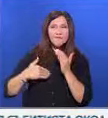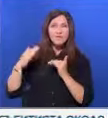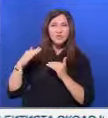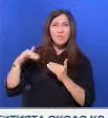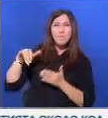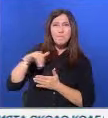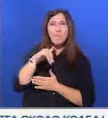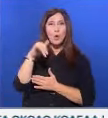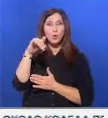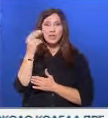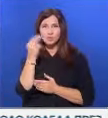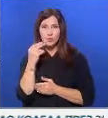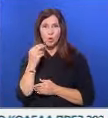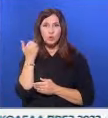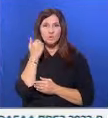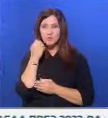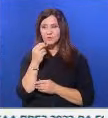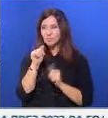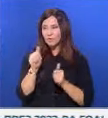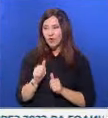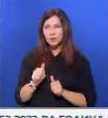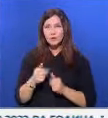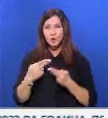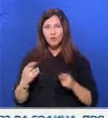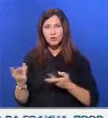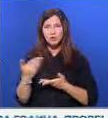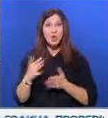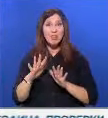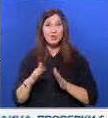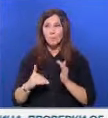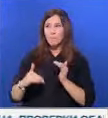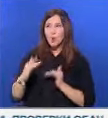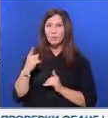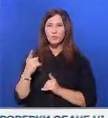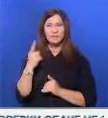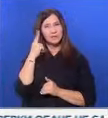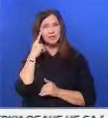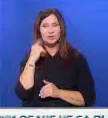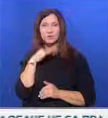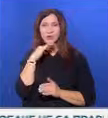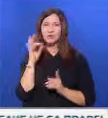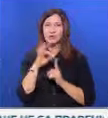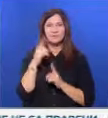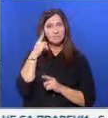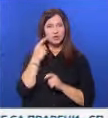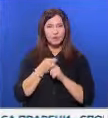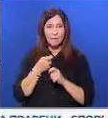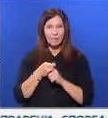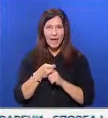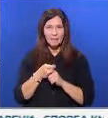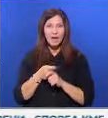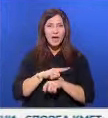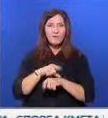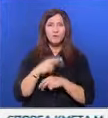Ако използваш платформата си да отвориш дискусия за нещо, което е по-голямо от тебе, значи си постигнал целта си. И ние мисля, че го направихме. Тайминга на филма съвпадна